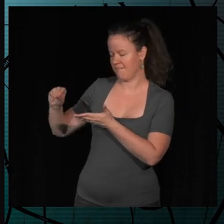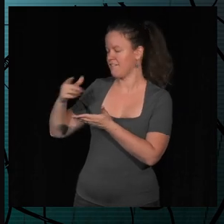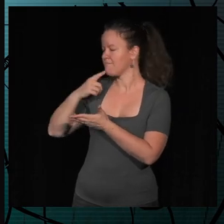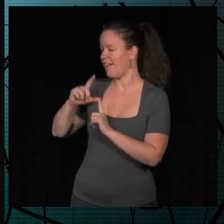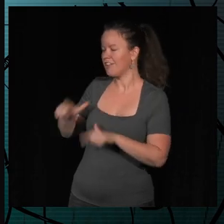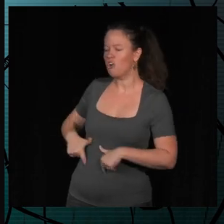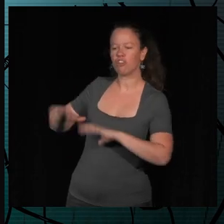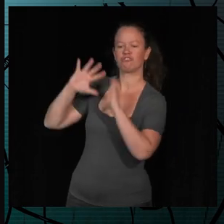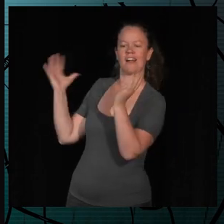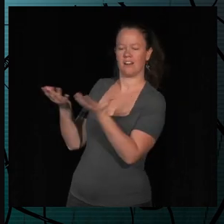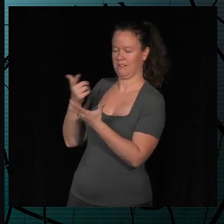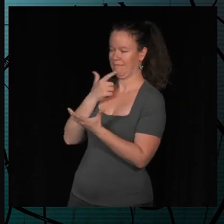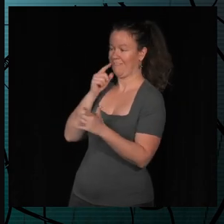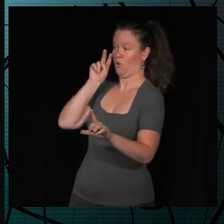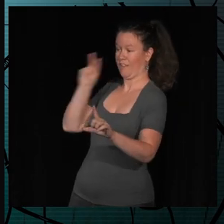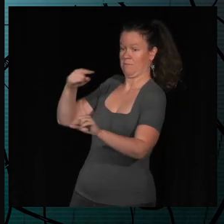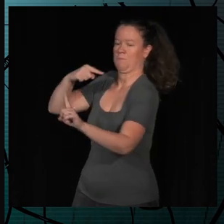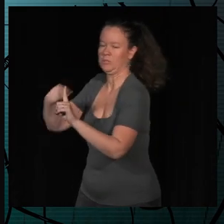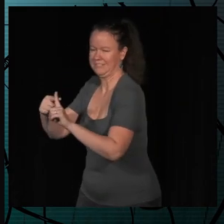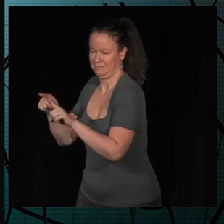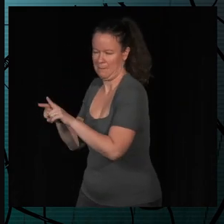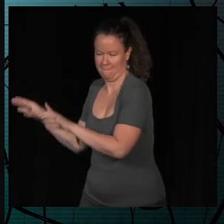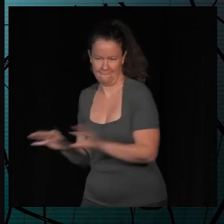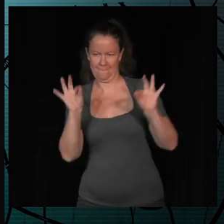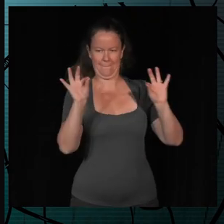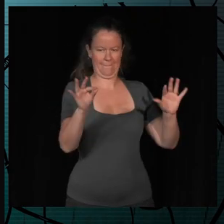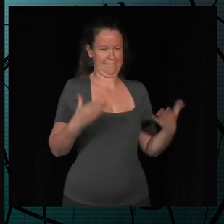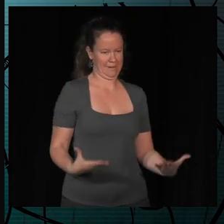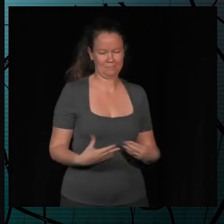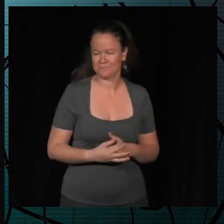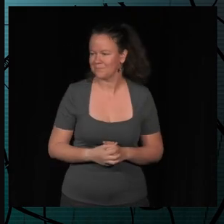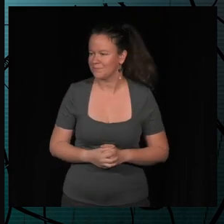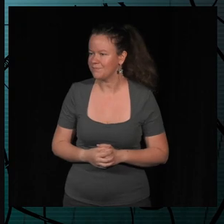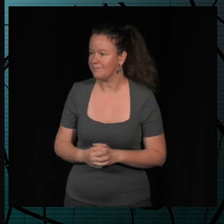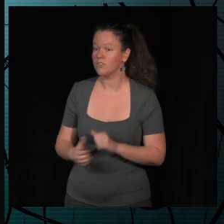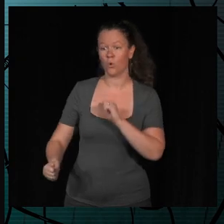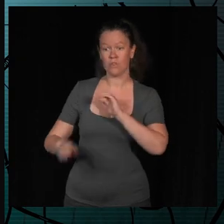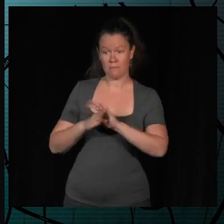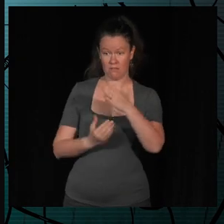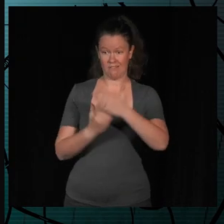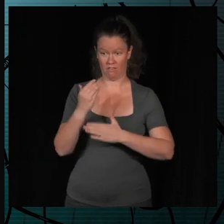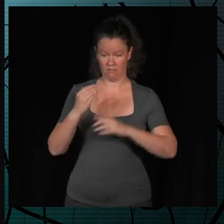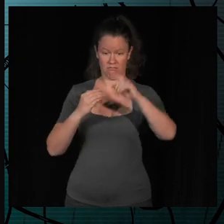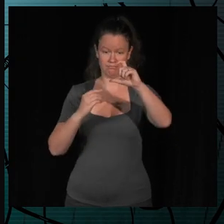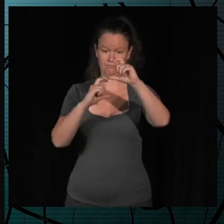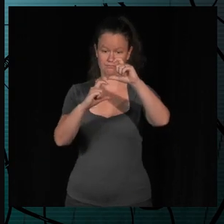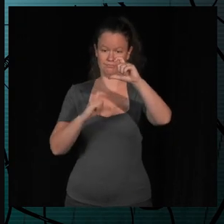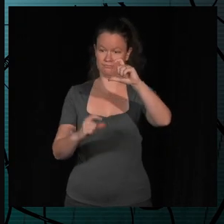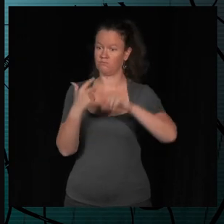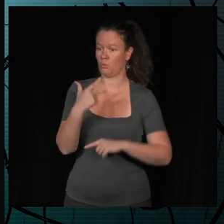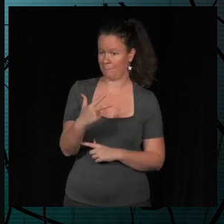défavorisés alors initialement euh nous avions prévu 3 temps hein pour essayer de de de rythmer